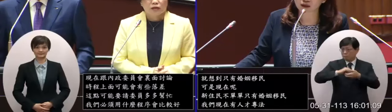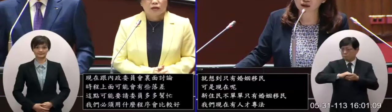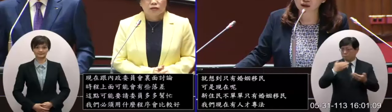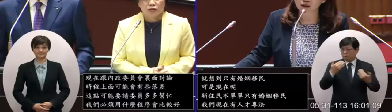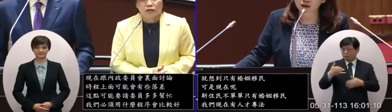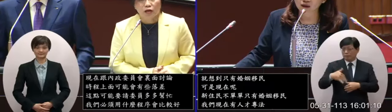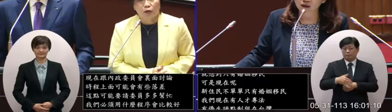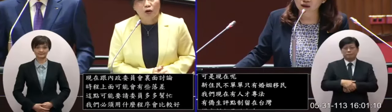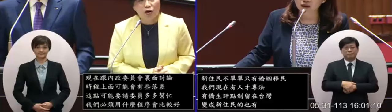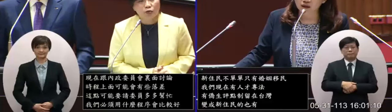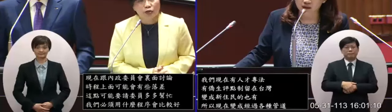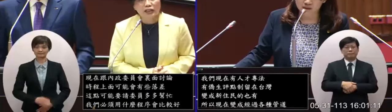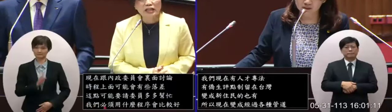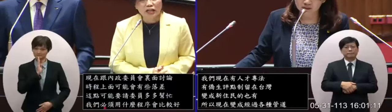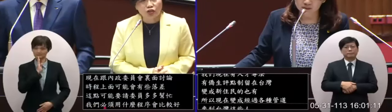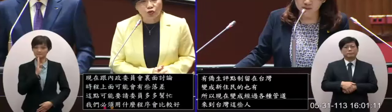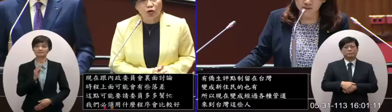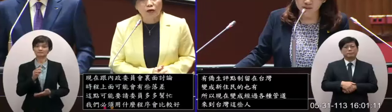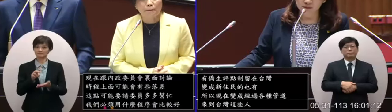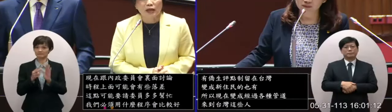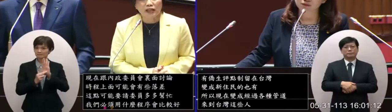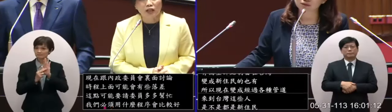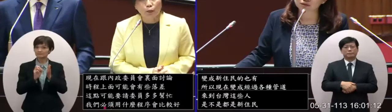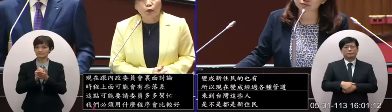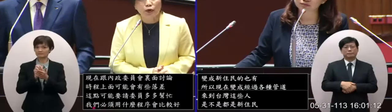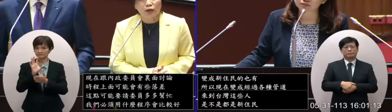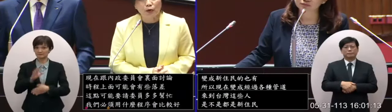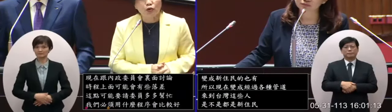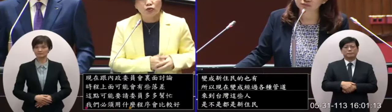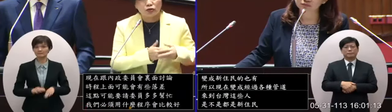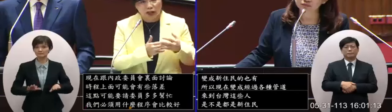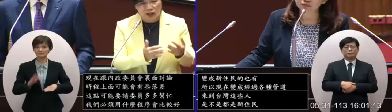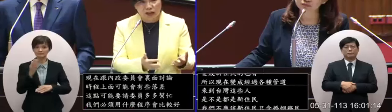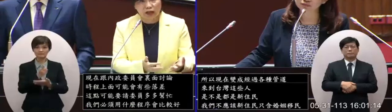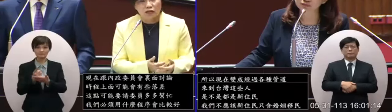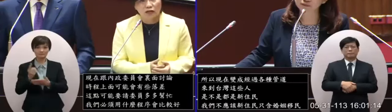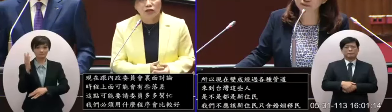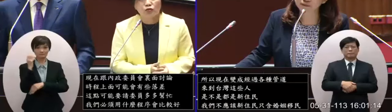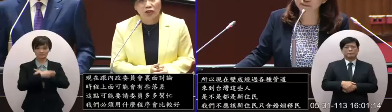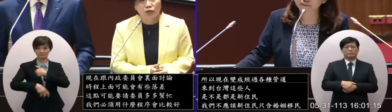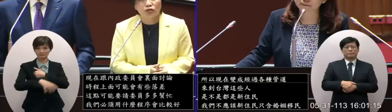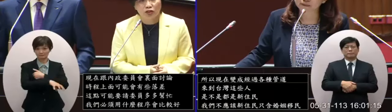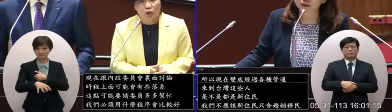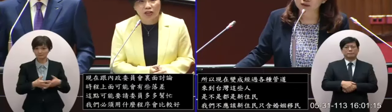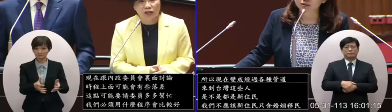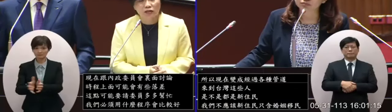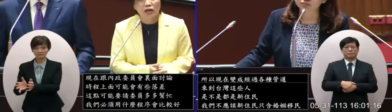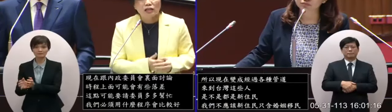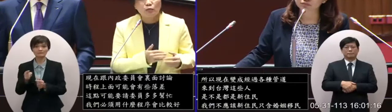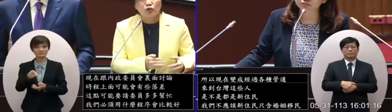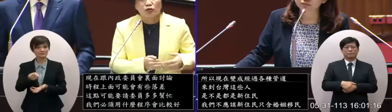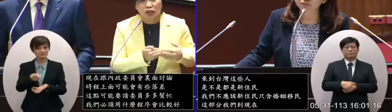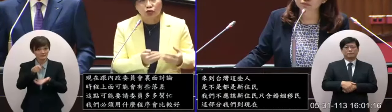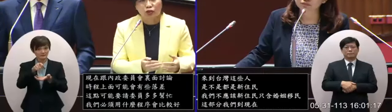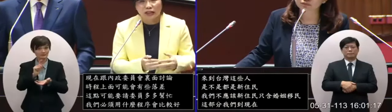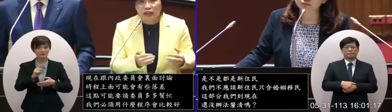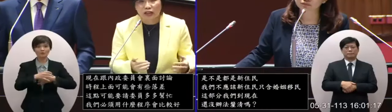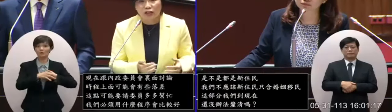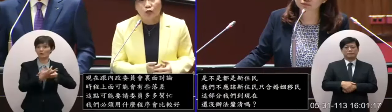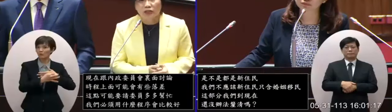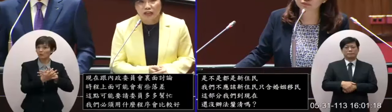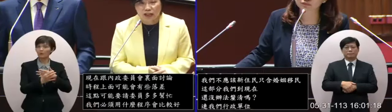定义吗？ 是，报告委员，应该是说每一个部会，包括说你讲到了侨生或者侨外生，他们所提